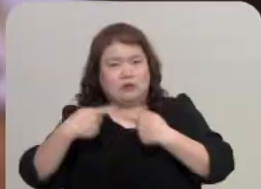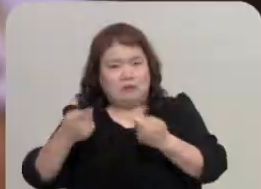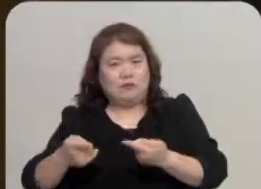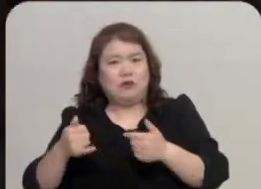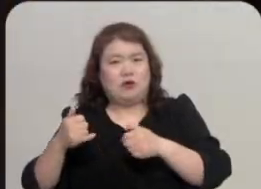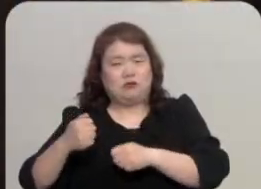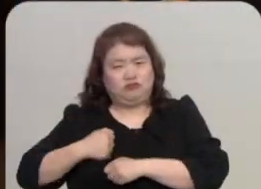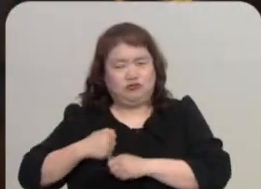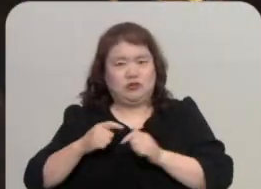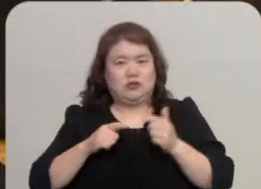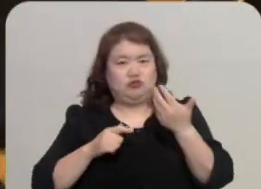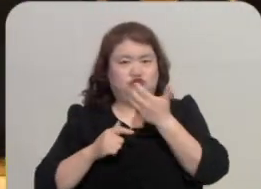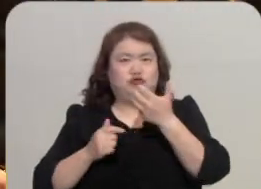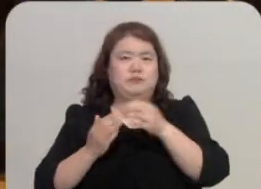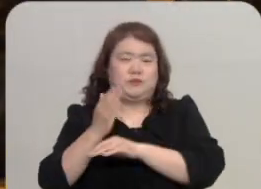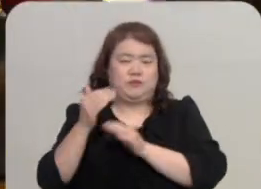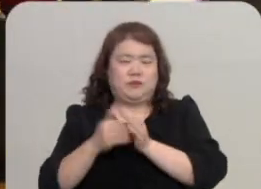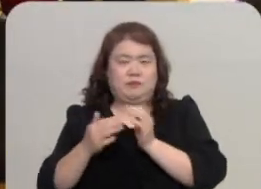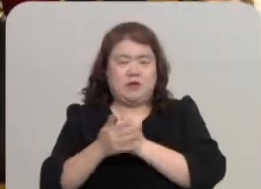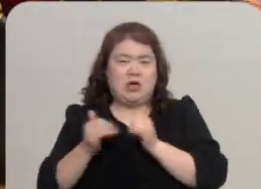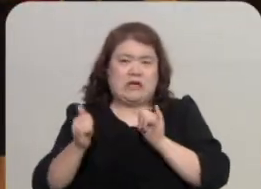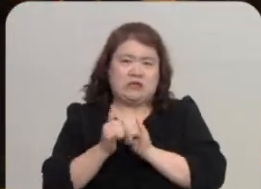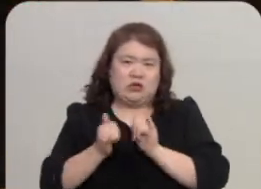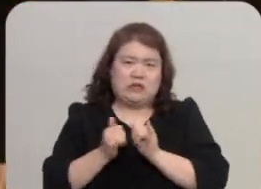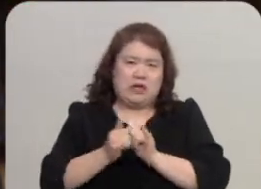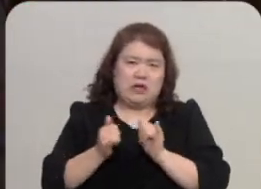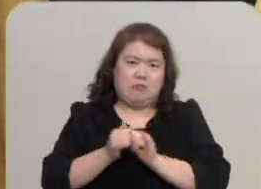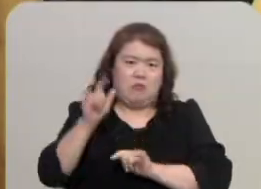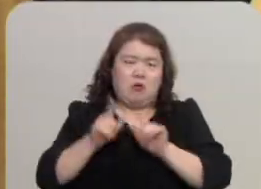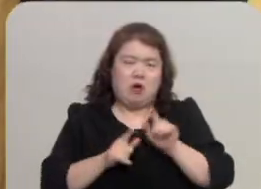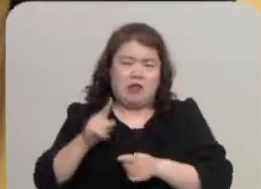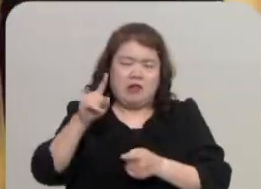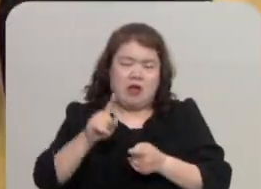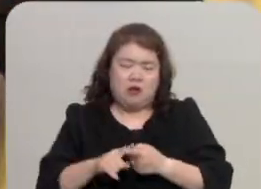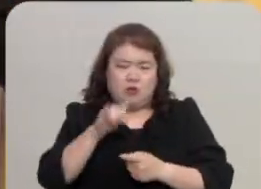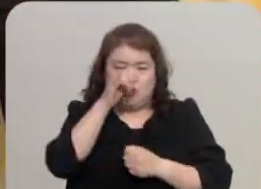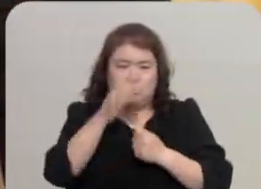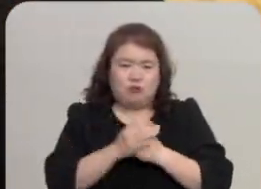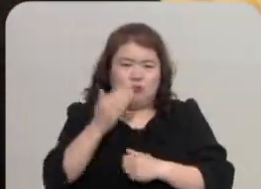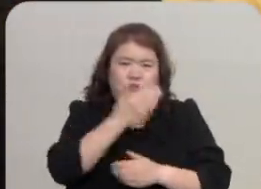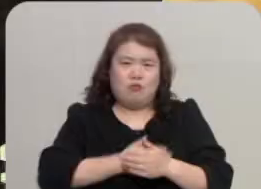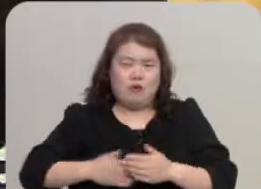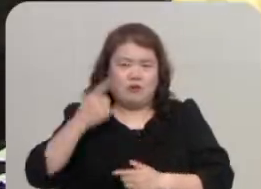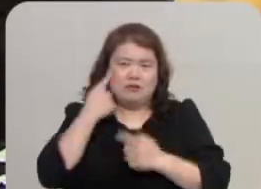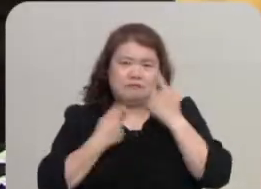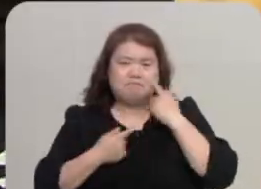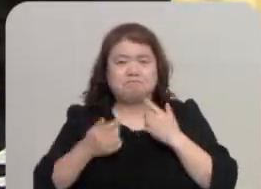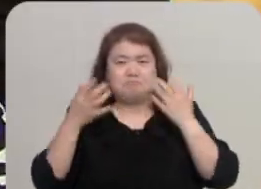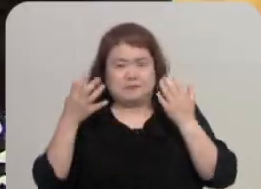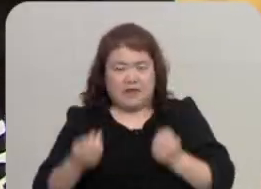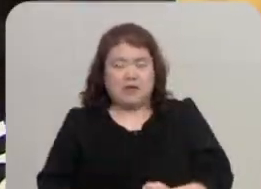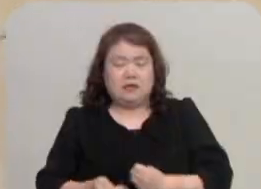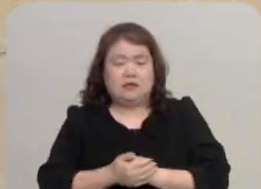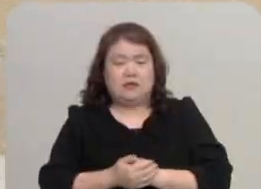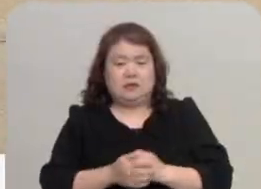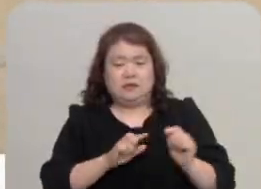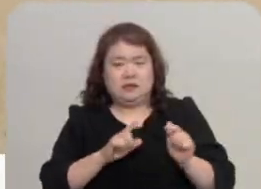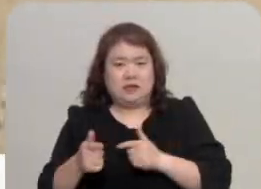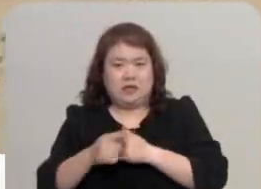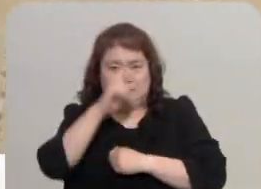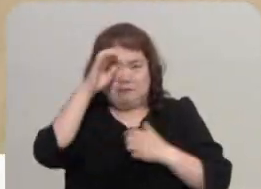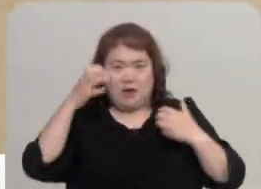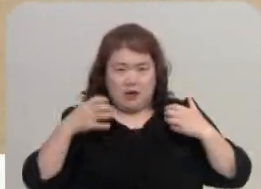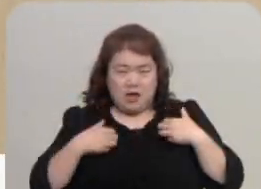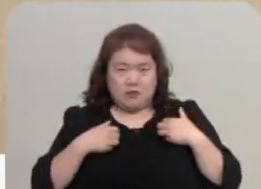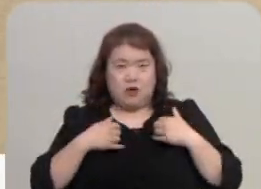훌쩍 넘겼습니다. 전쟁의 참상은 아직도 생생하고 몸도 어디 하나 성한 데가 없습니다. 이들에겐